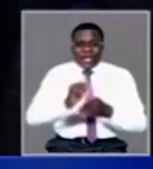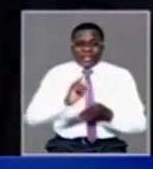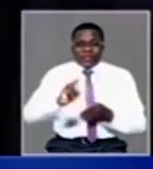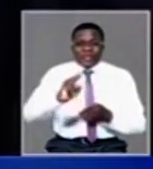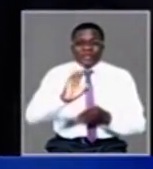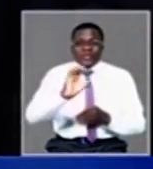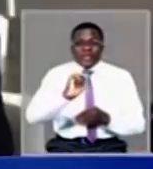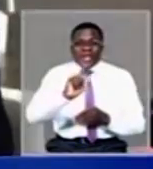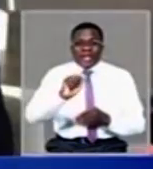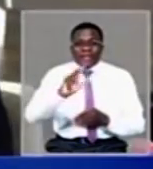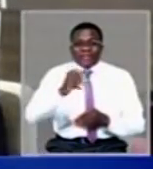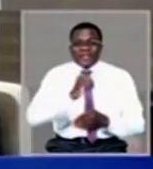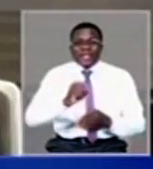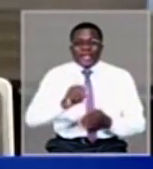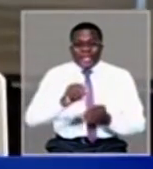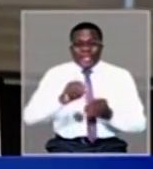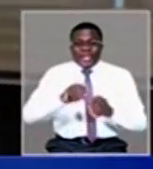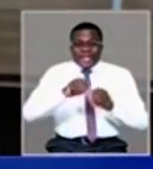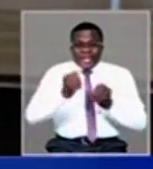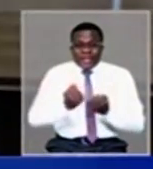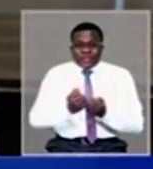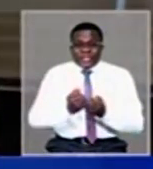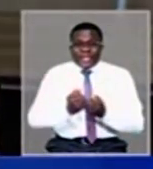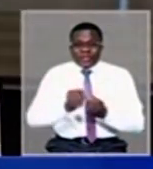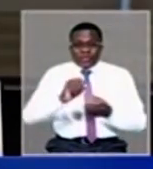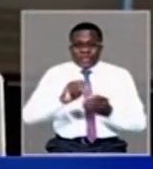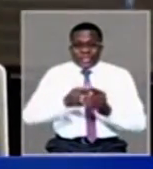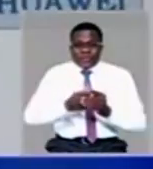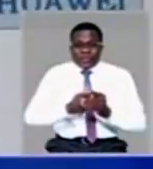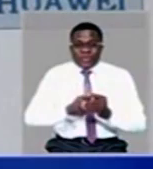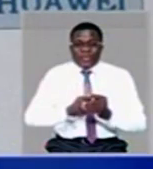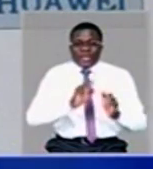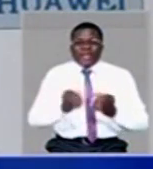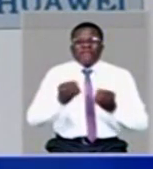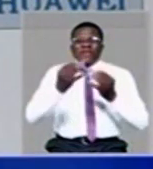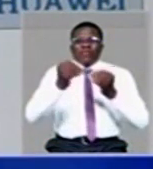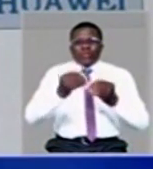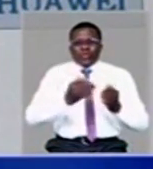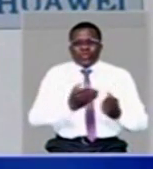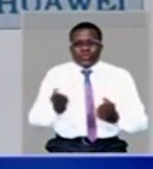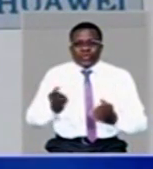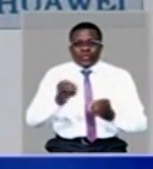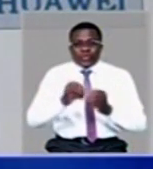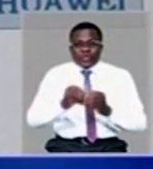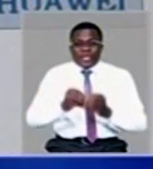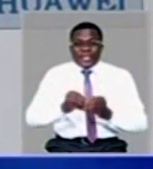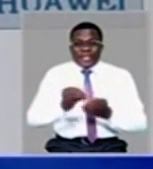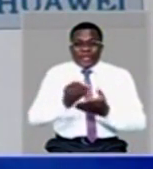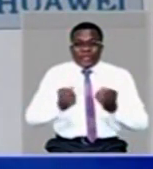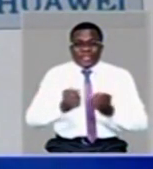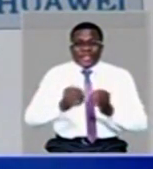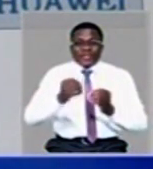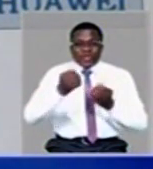l'Université d'Abomey-Calavi et Huawei Technologies Bénin SA. Huawei fait beaucoup de prouesses dans le secteur